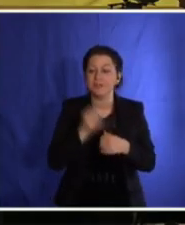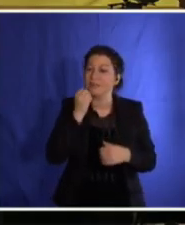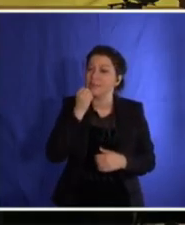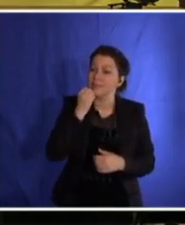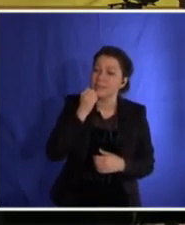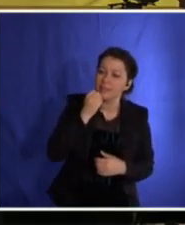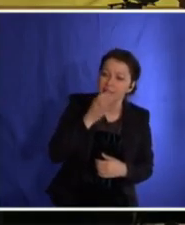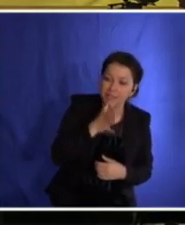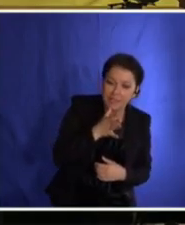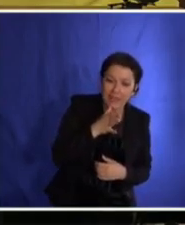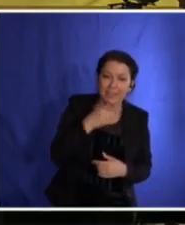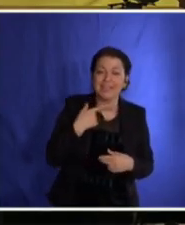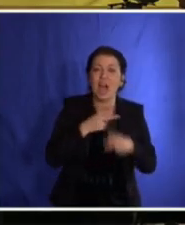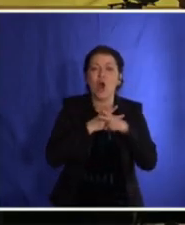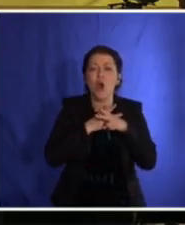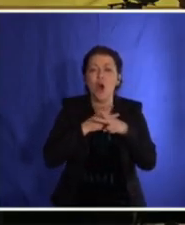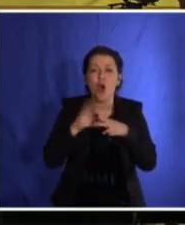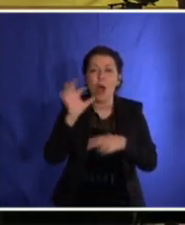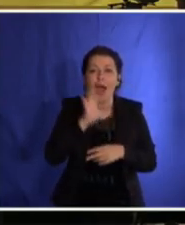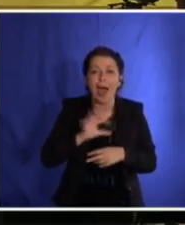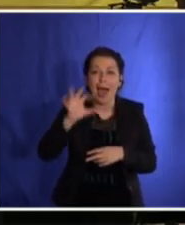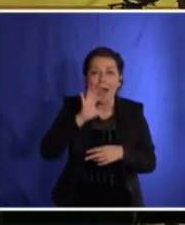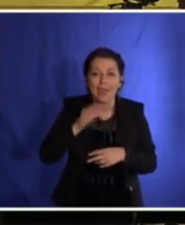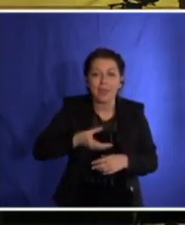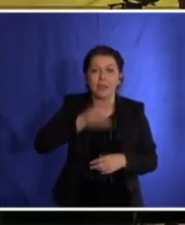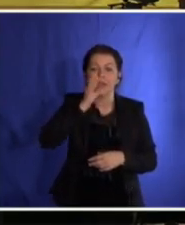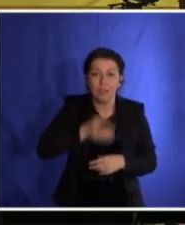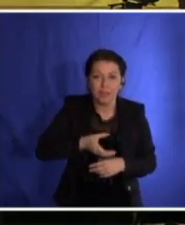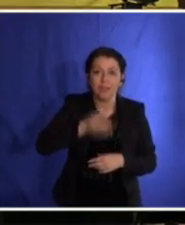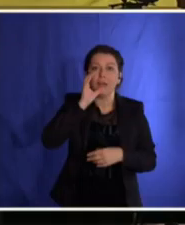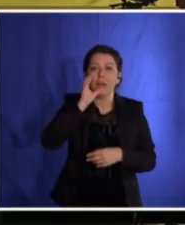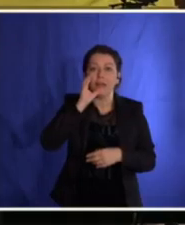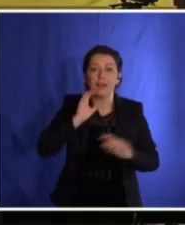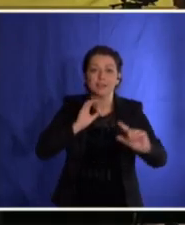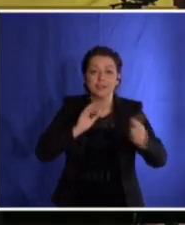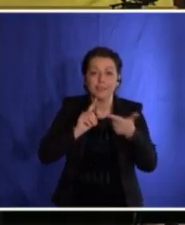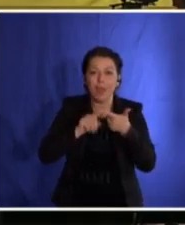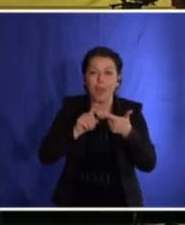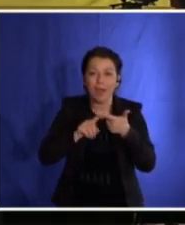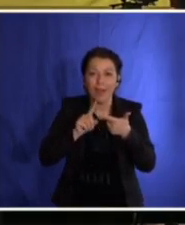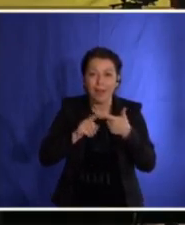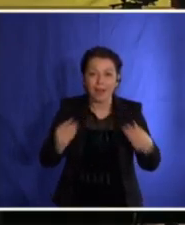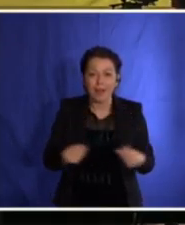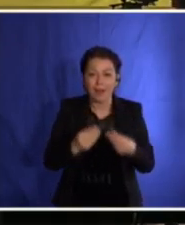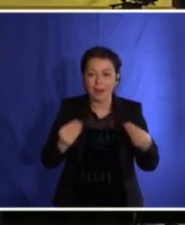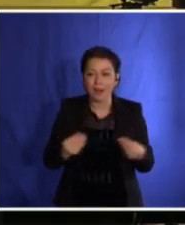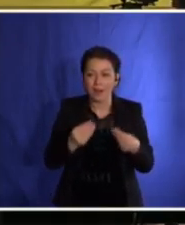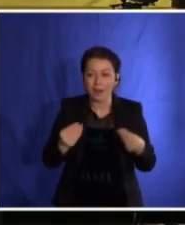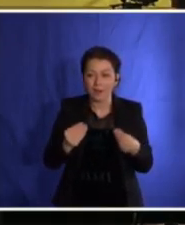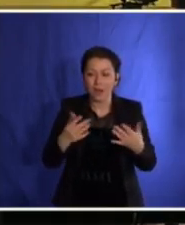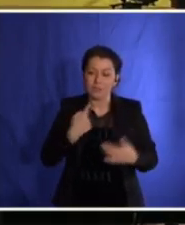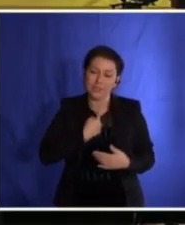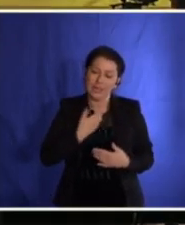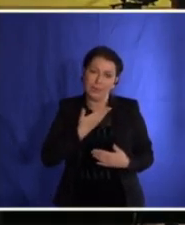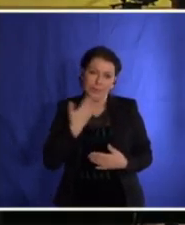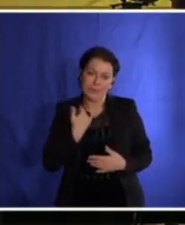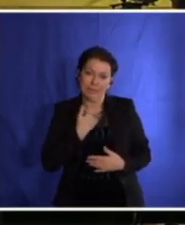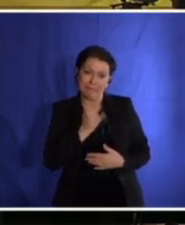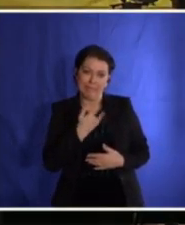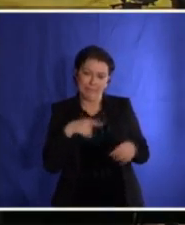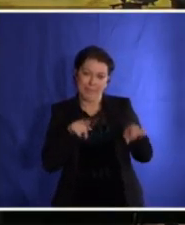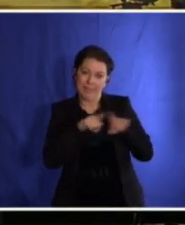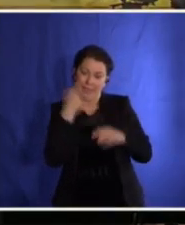Tag 3 rohe Eier gegessen hat. Und der zweite Grund, bitte, da kann ich mich nicht identifizieren, hat sie